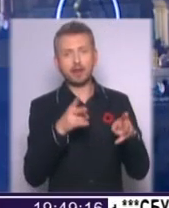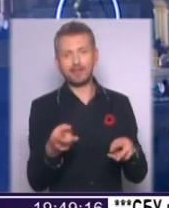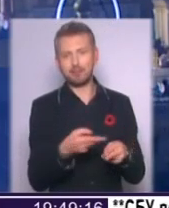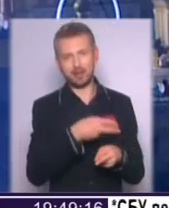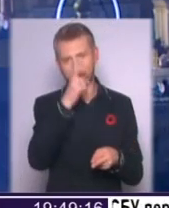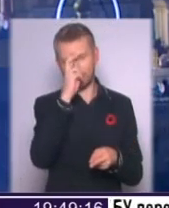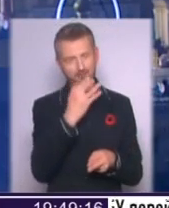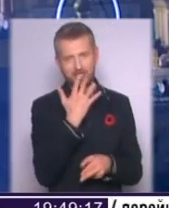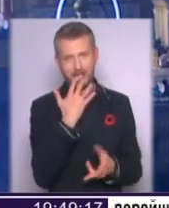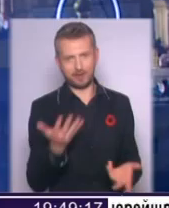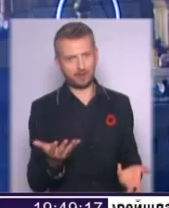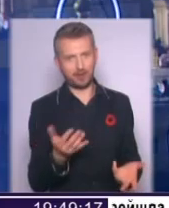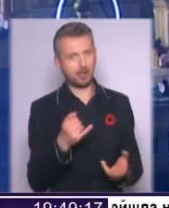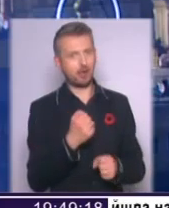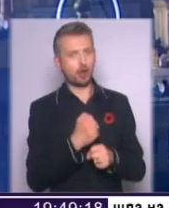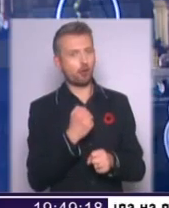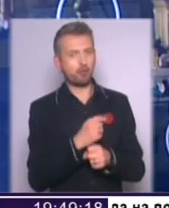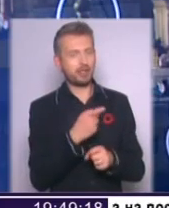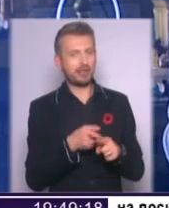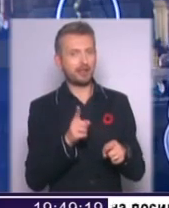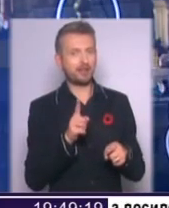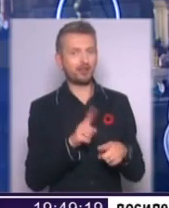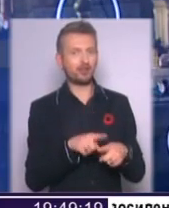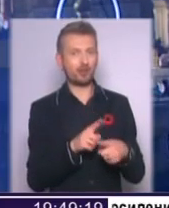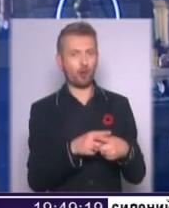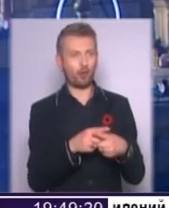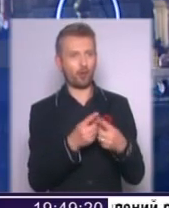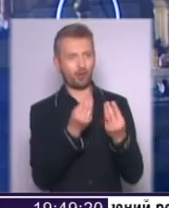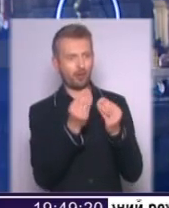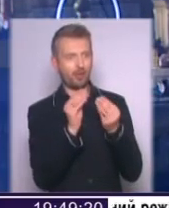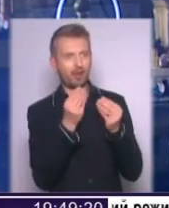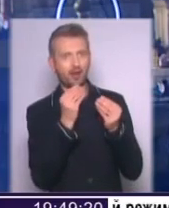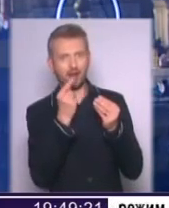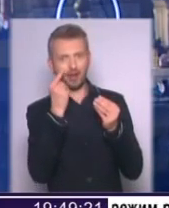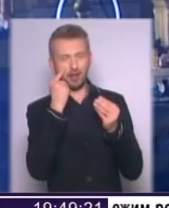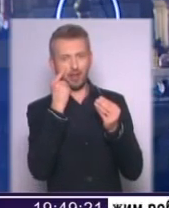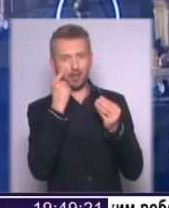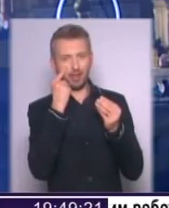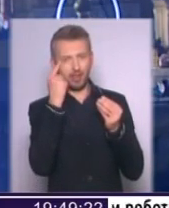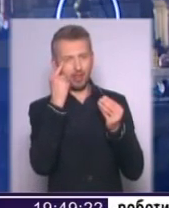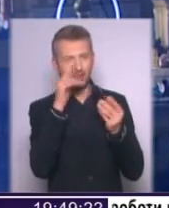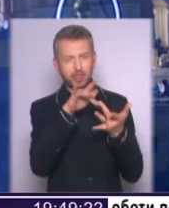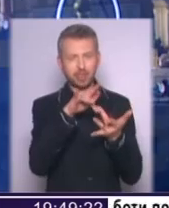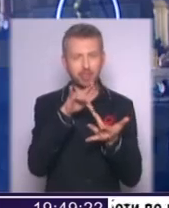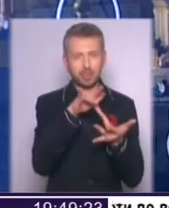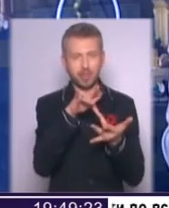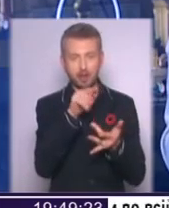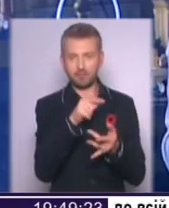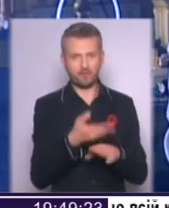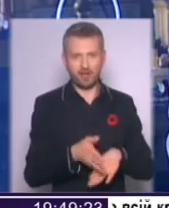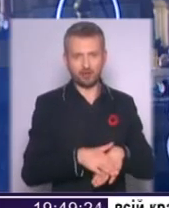І робити з цього фетиш і з ним далі жити просто важко. Тому треба оці